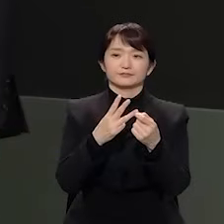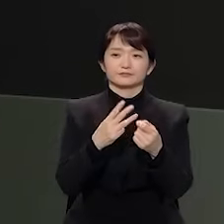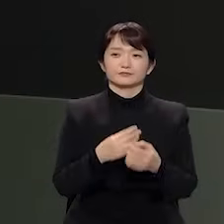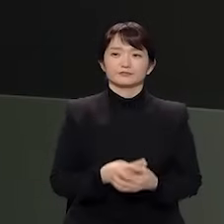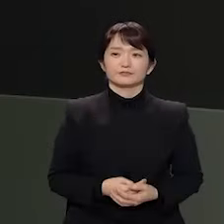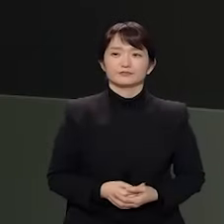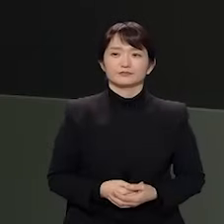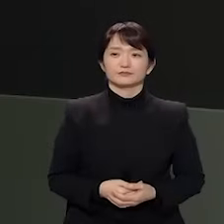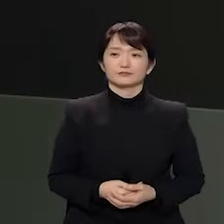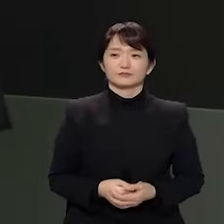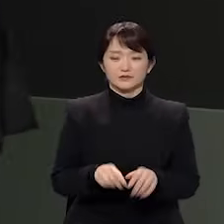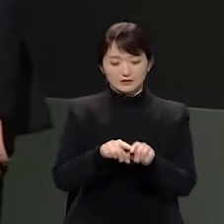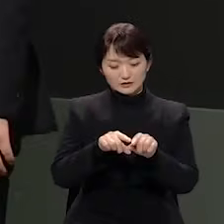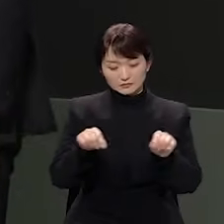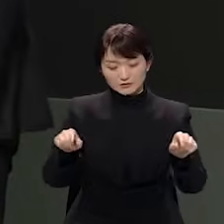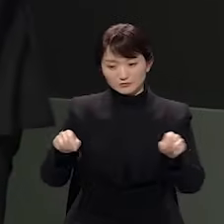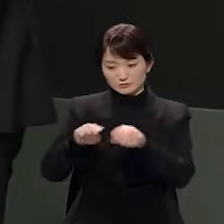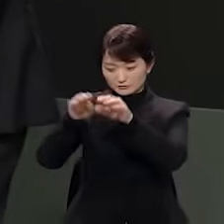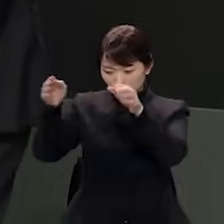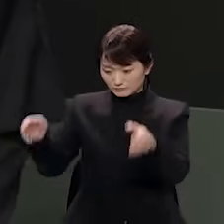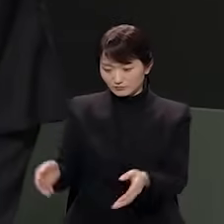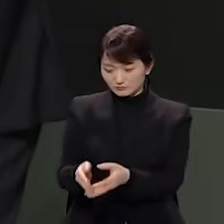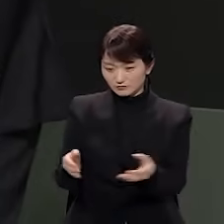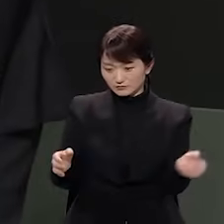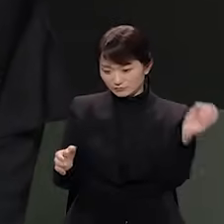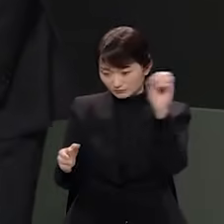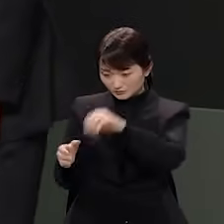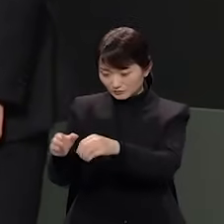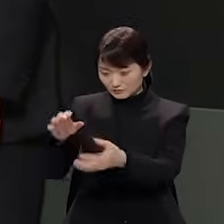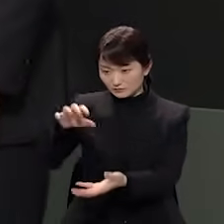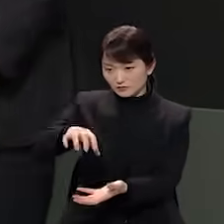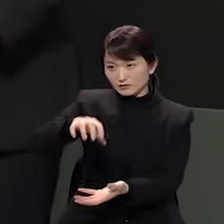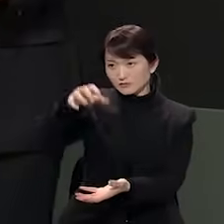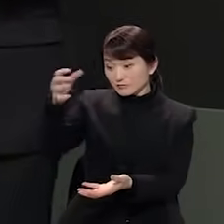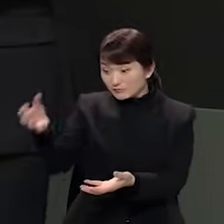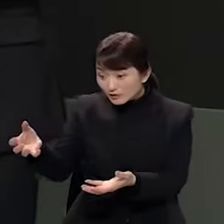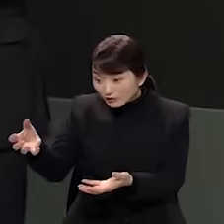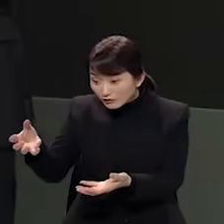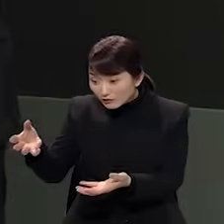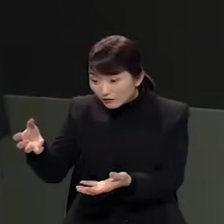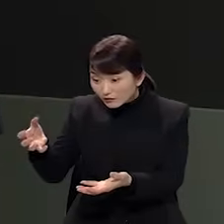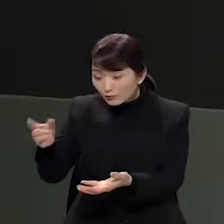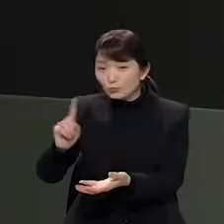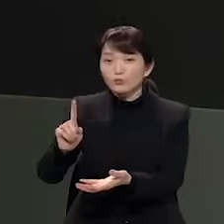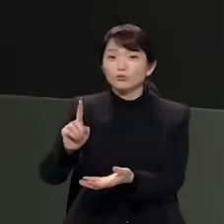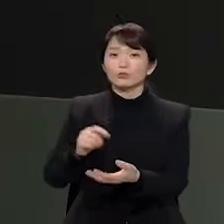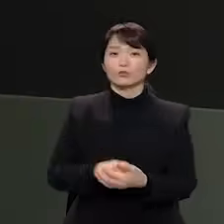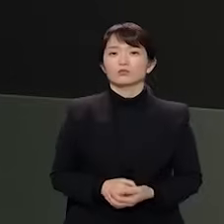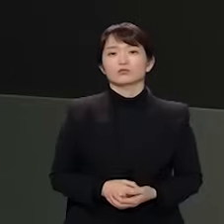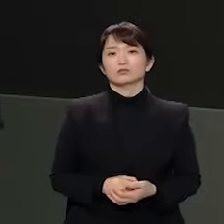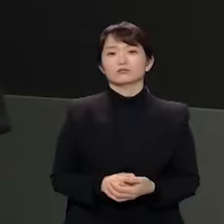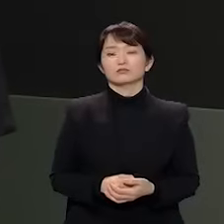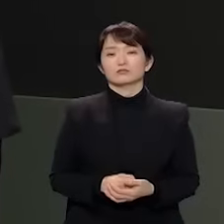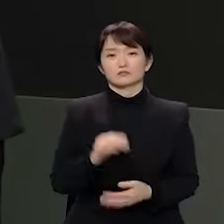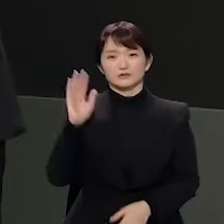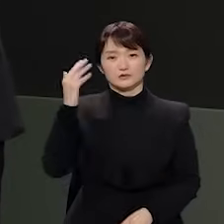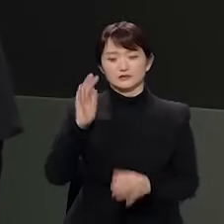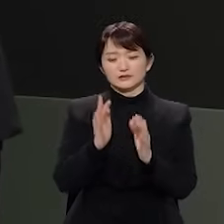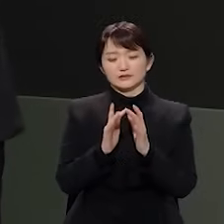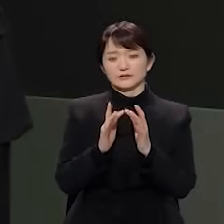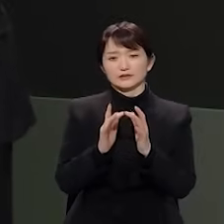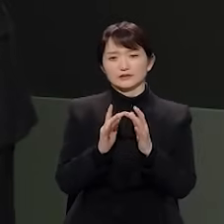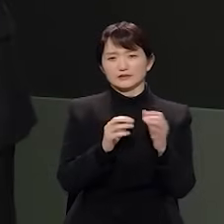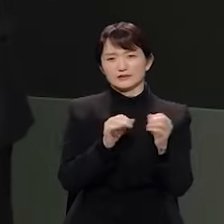이어가죠 음식물 기통 열더니 허 자 최근이 온라인 커뮤니티를 돌 뭐 이렇게